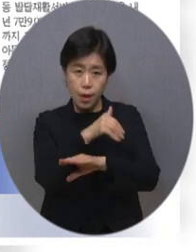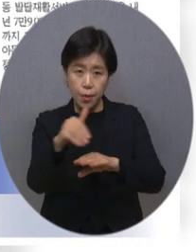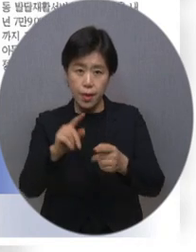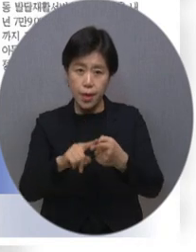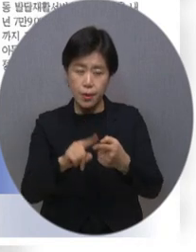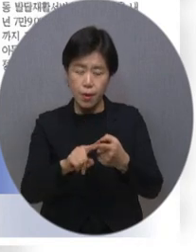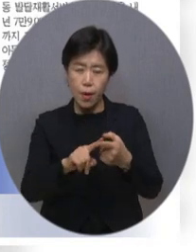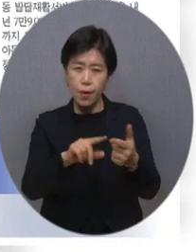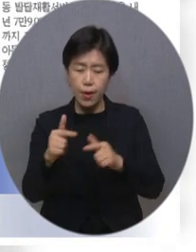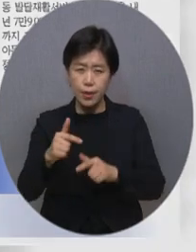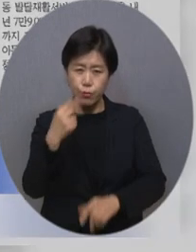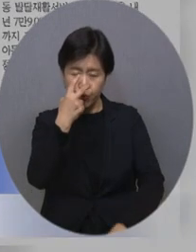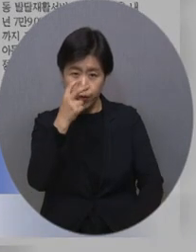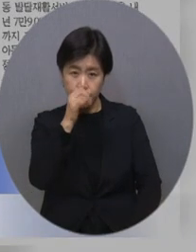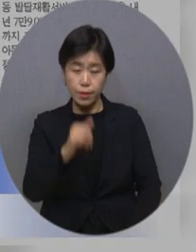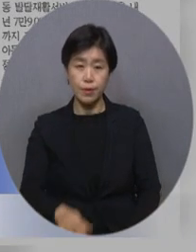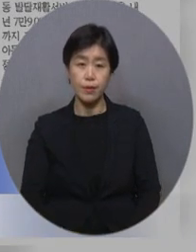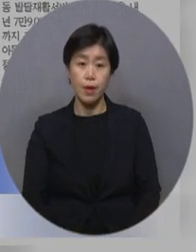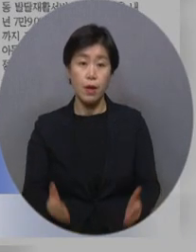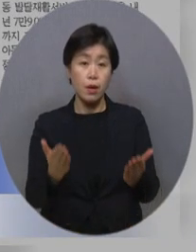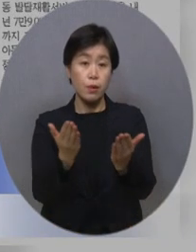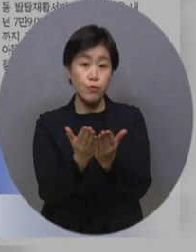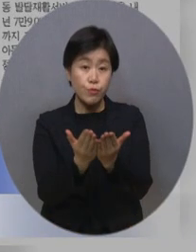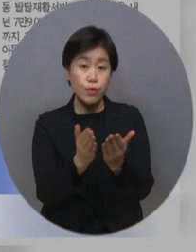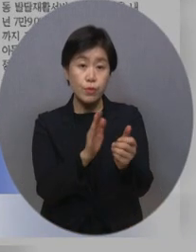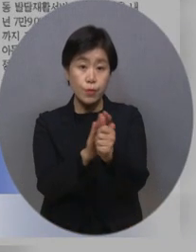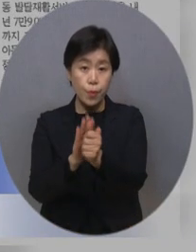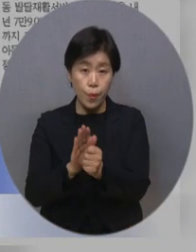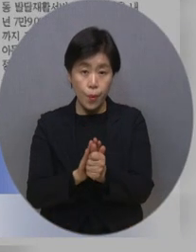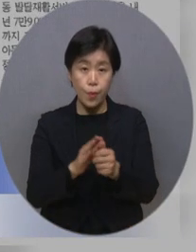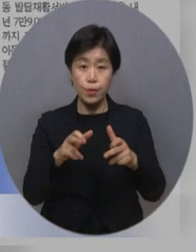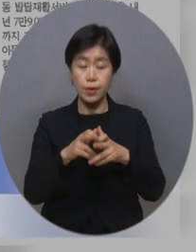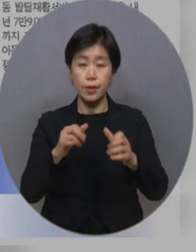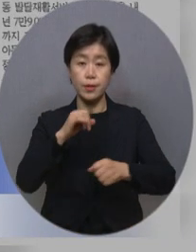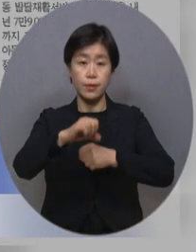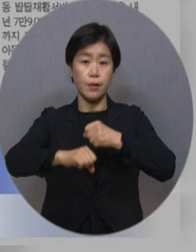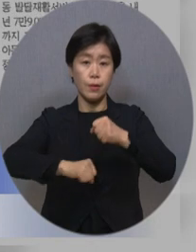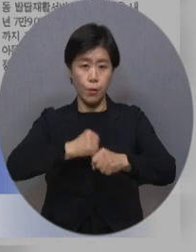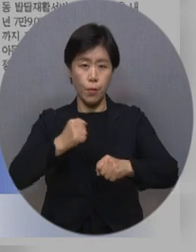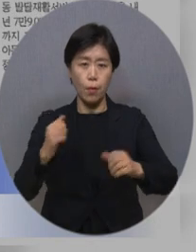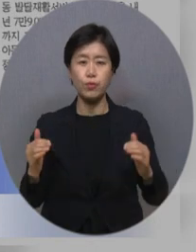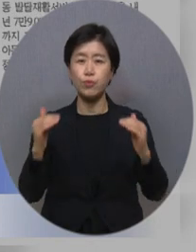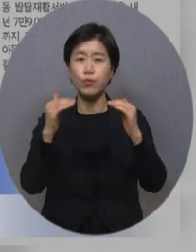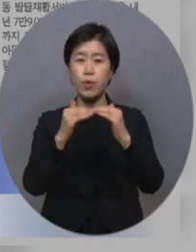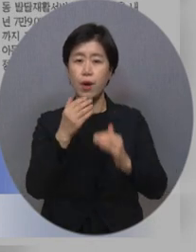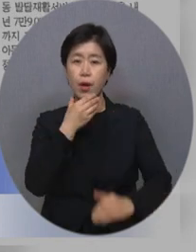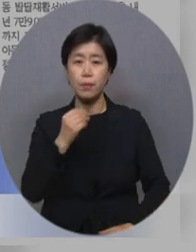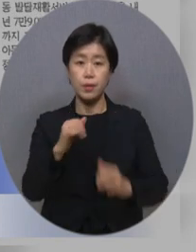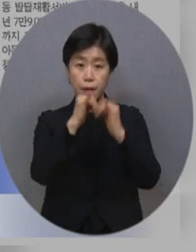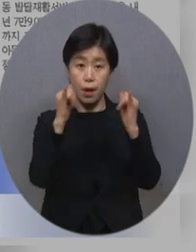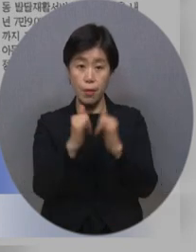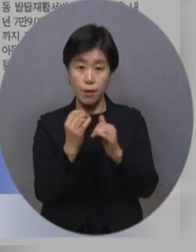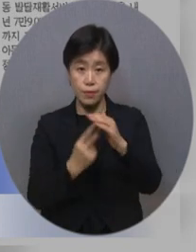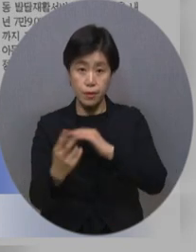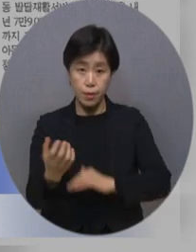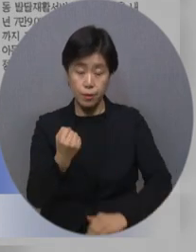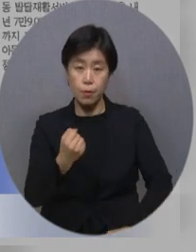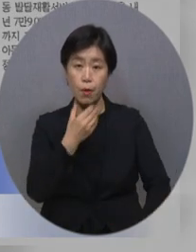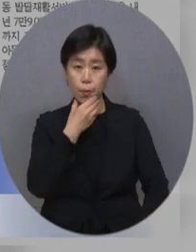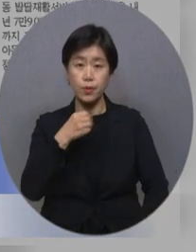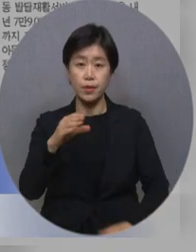계획은 맞춤형 지원으로 장애인의 자유롭고 평등한 삶을 실현하는 행복 사회를 비전으로 복지